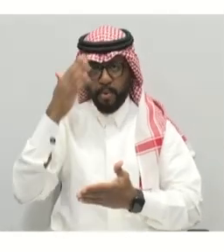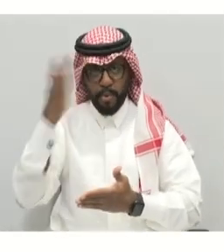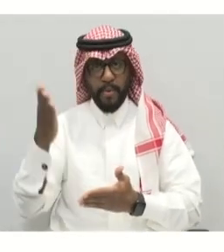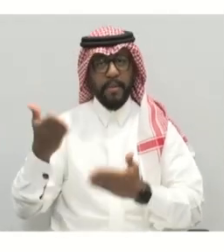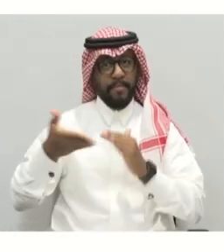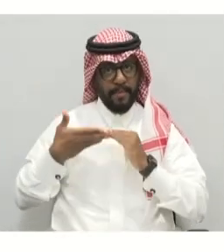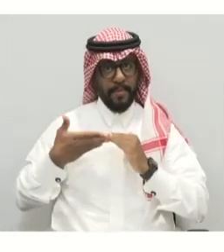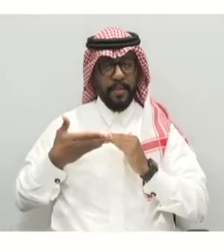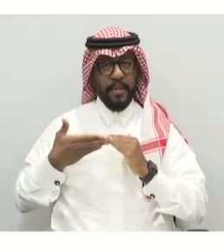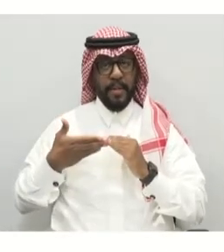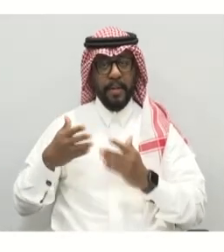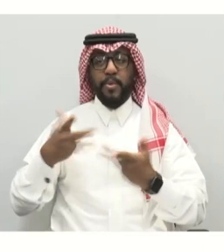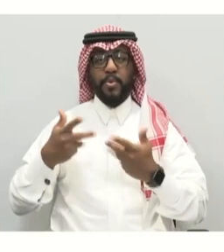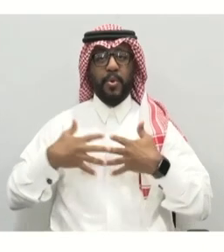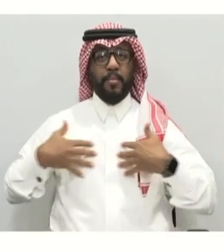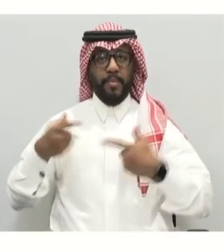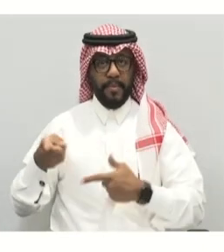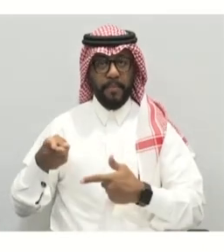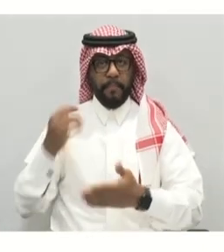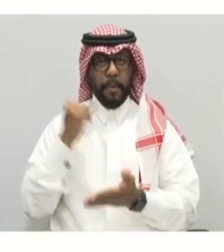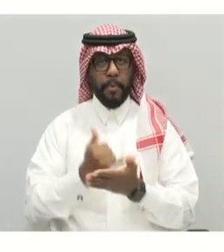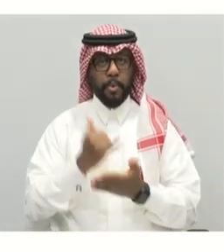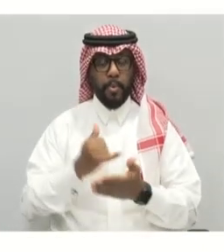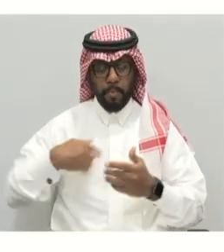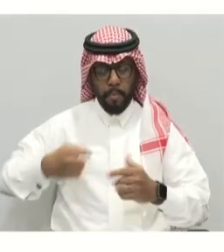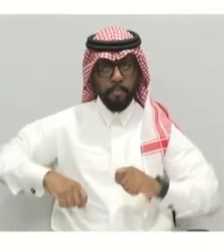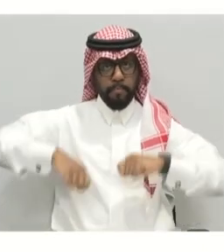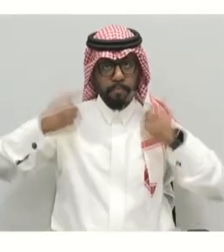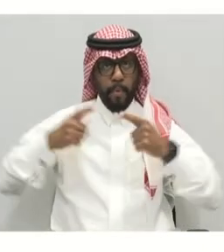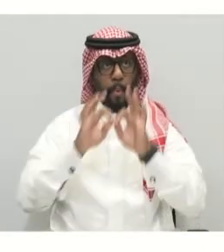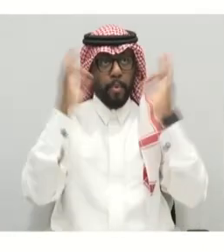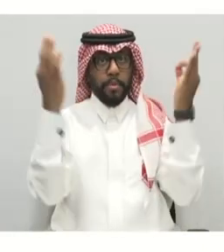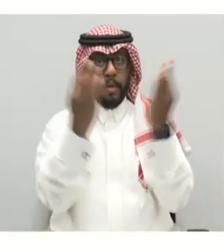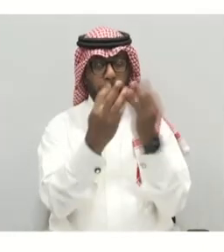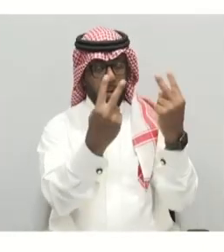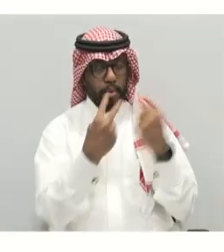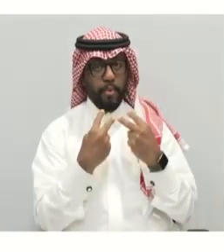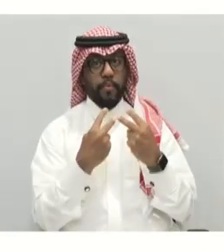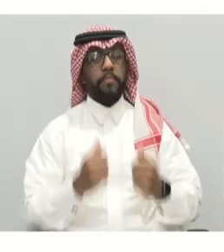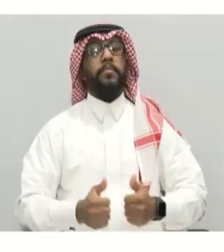المسؤوليه تجعل للانسان قيمه في المجتمع